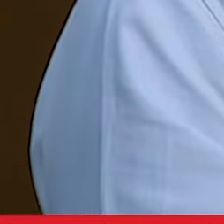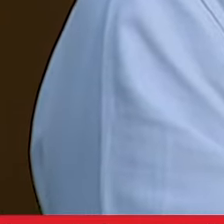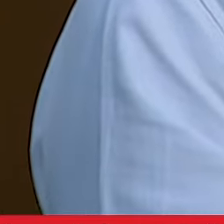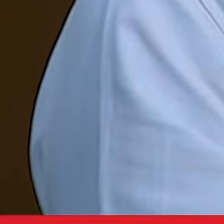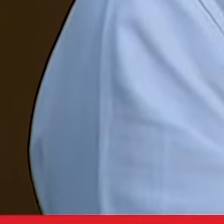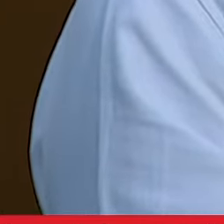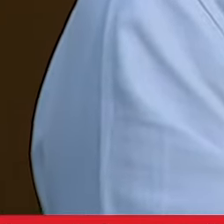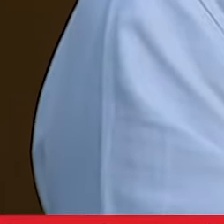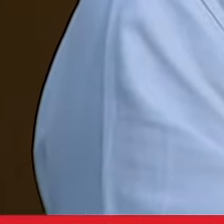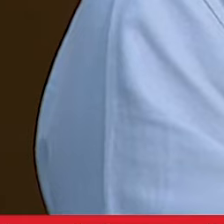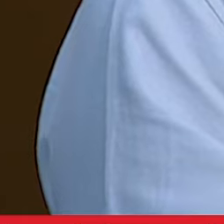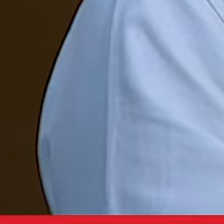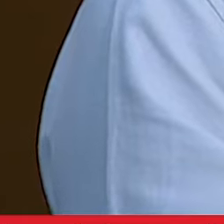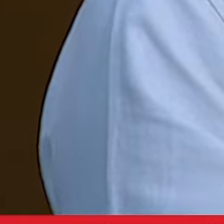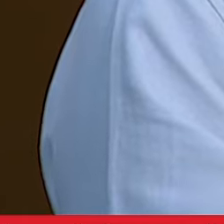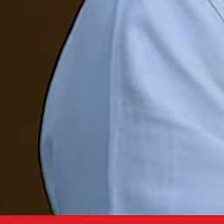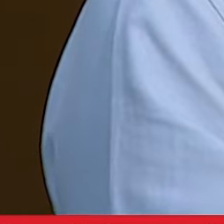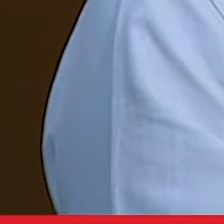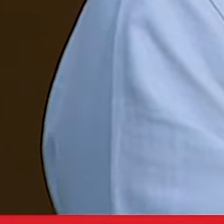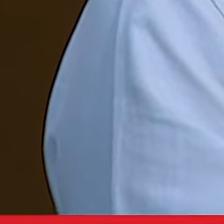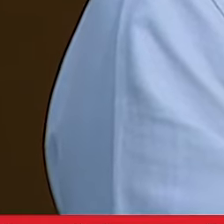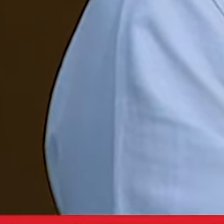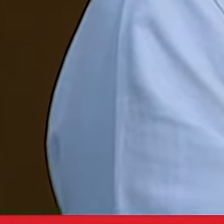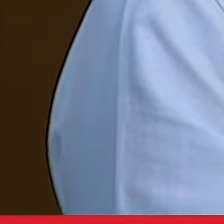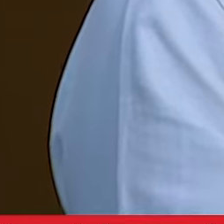فيغفر لمن يشاء